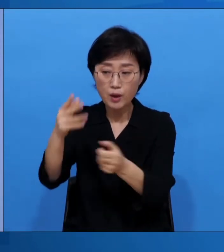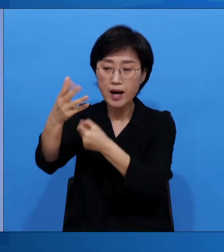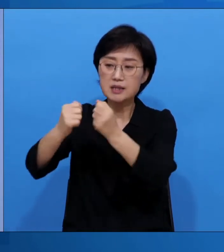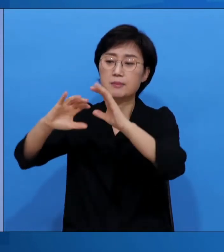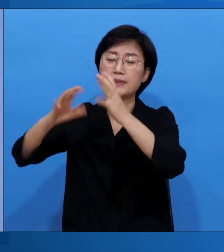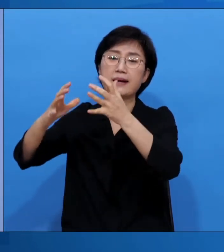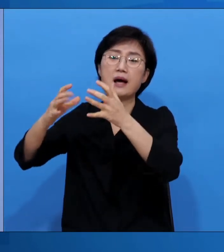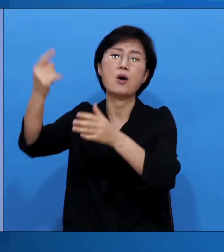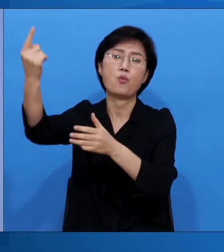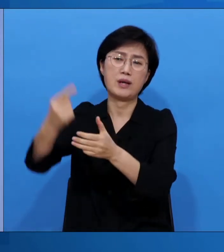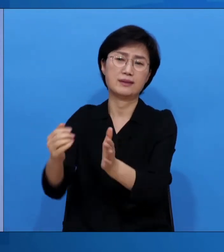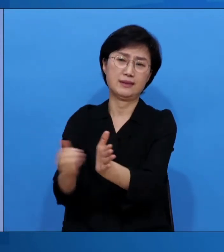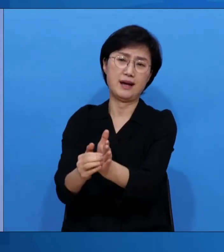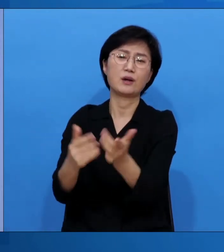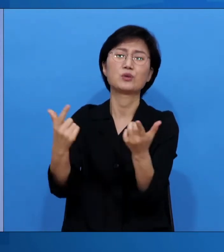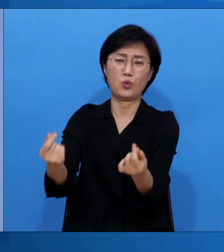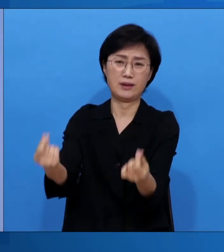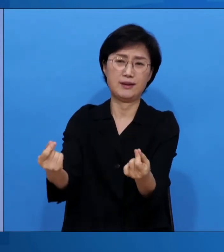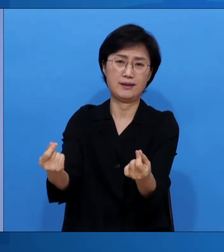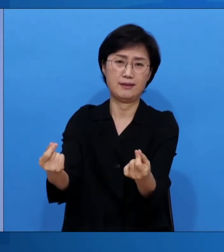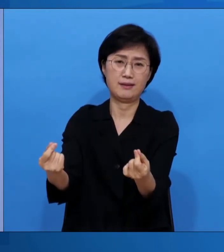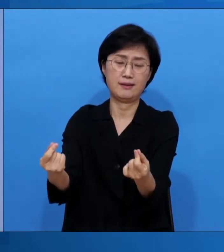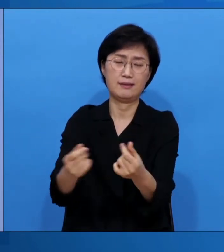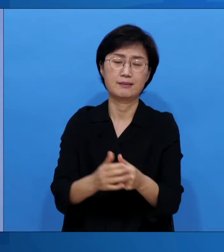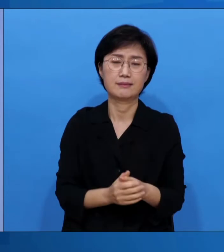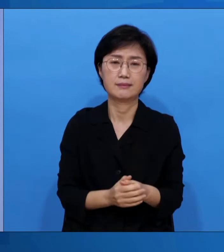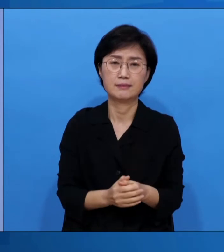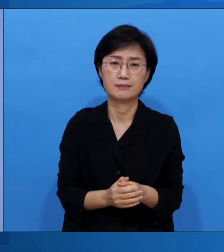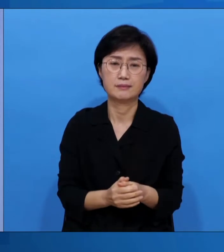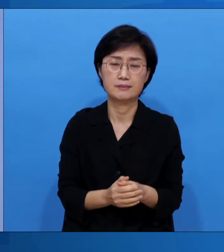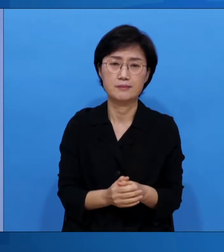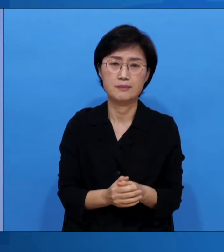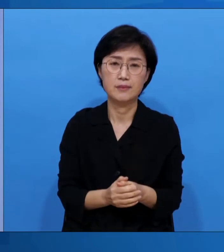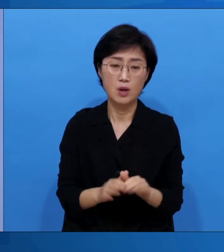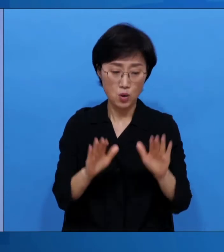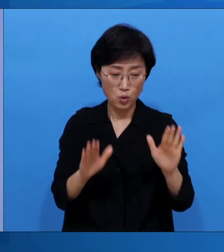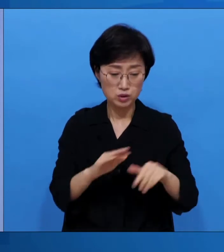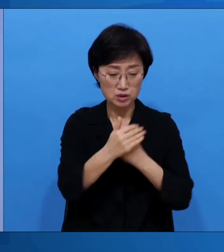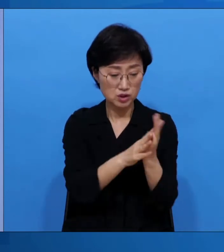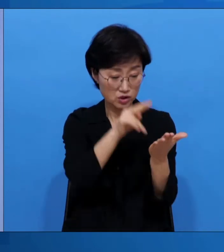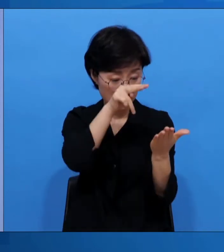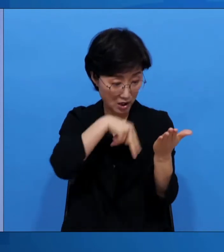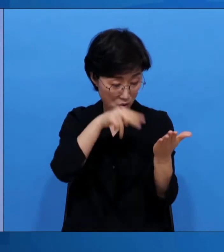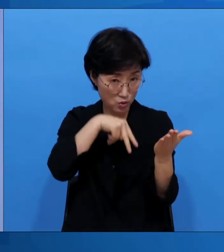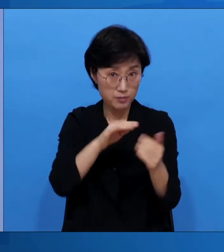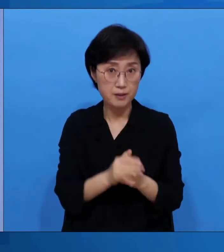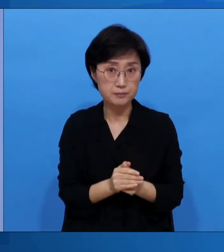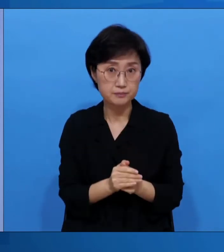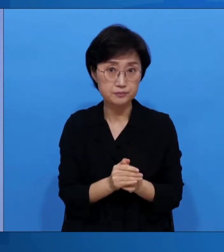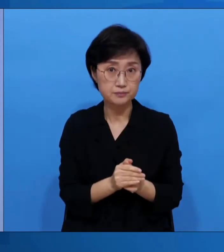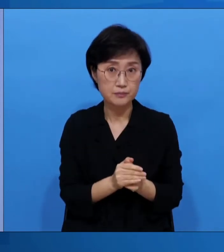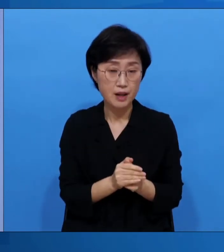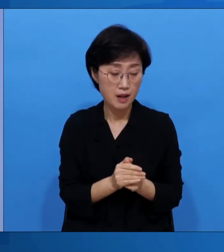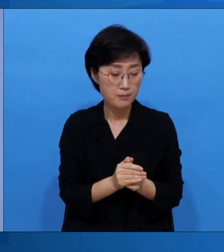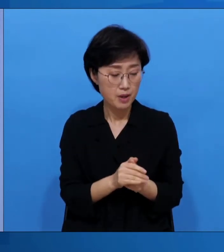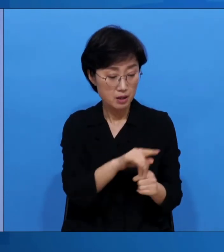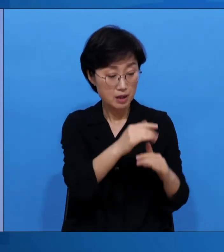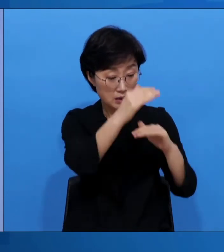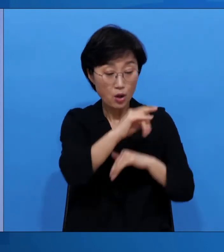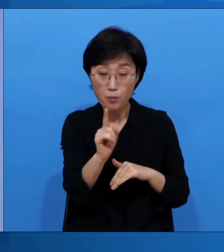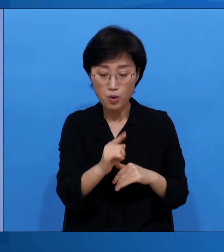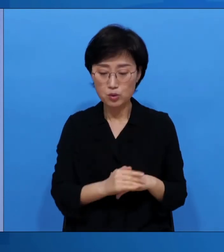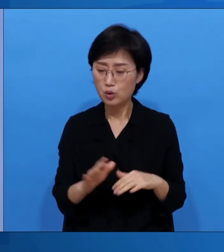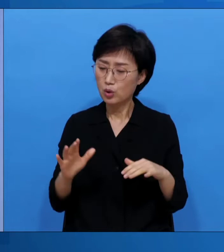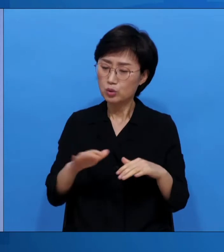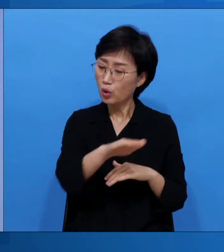God's kingdom has come. 굉장한 내용이죠. It's a tremendous context. 그래서 오늘 본문에 다 읽었습니다만 두려워하지 말아라. And so we didn't read the entire passage, but it